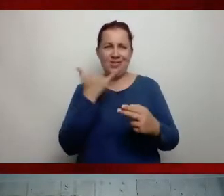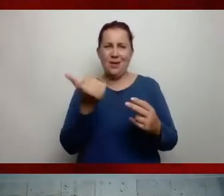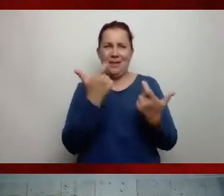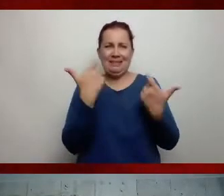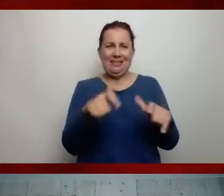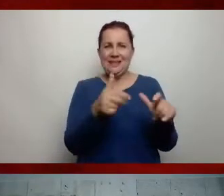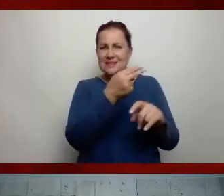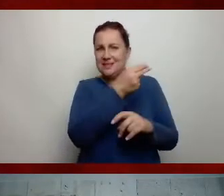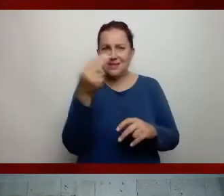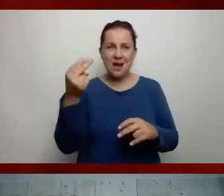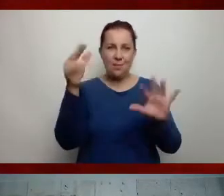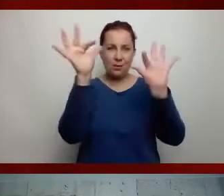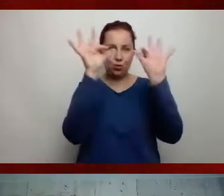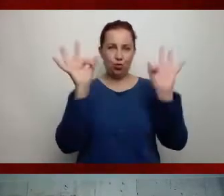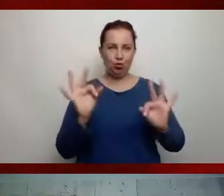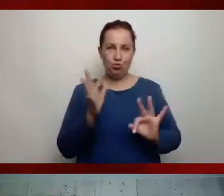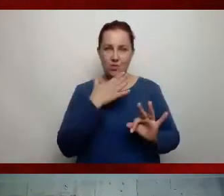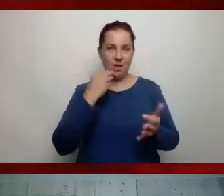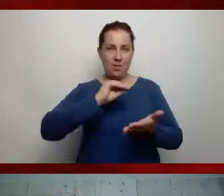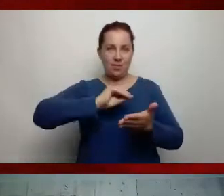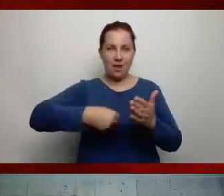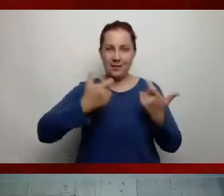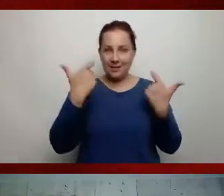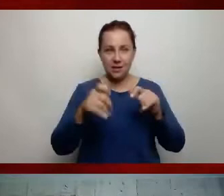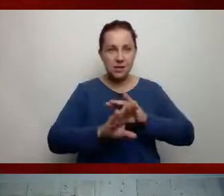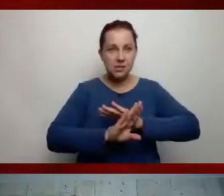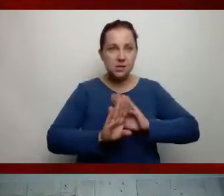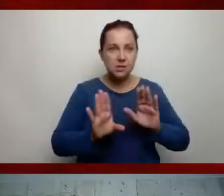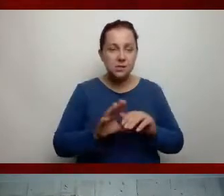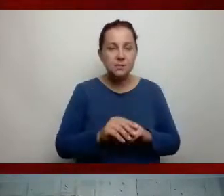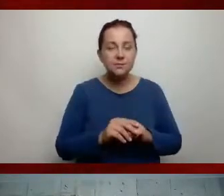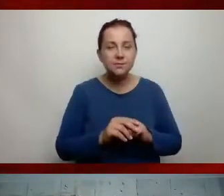sztuka nie pada. I zwracam uwagę na to, że